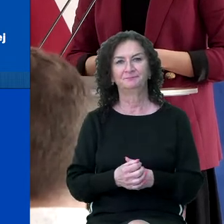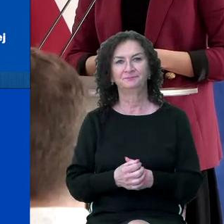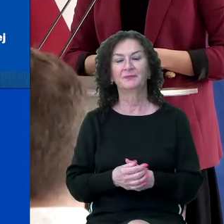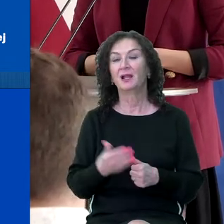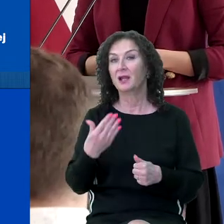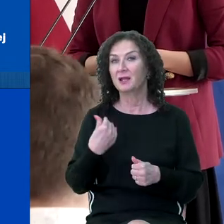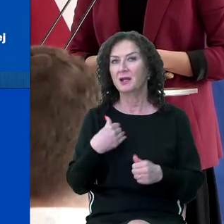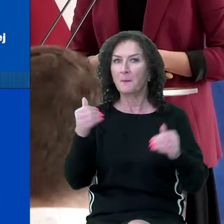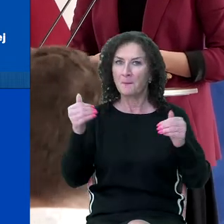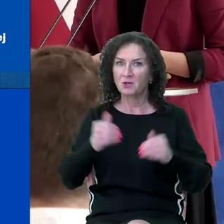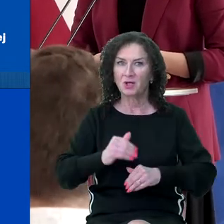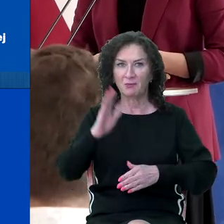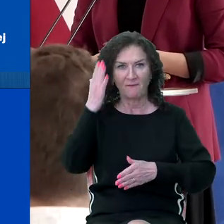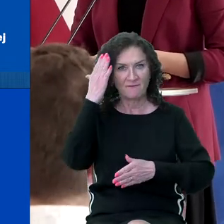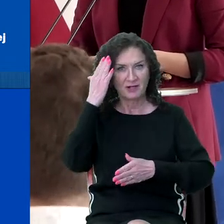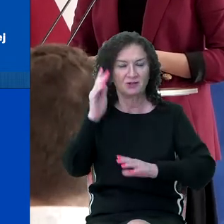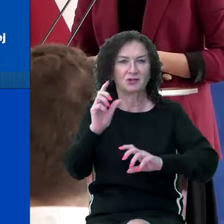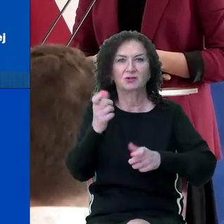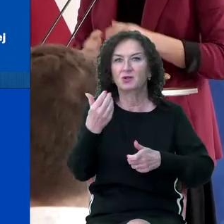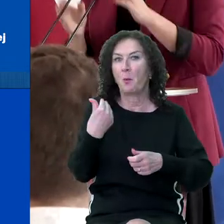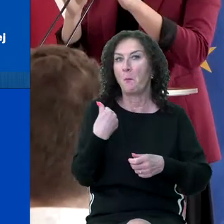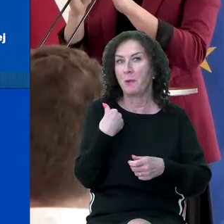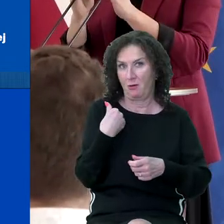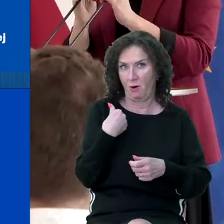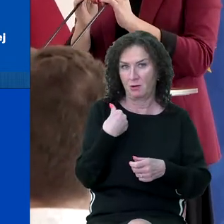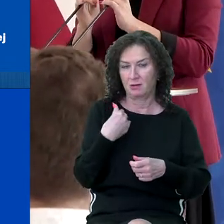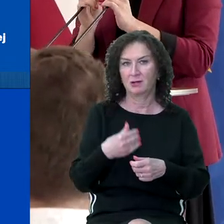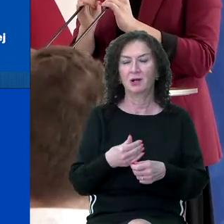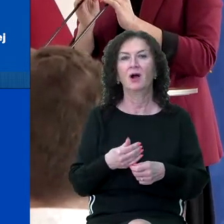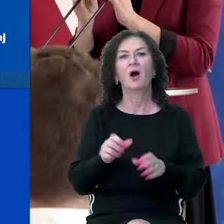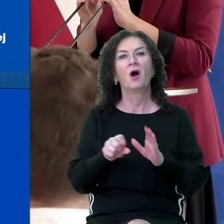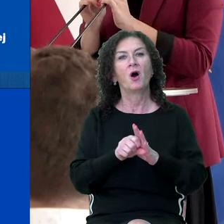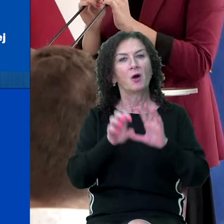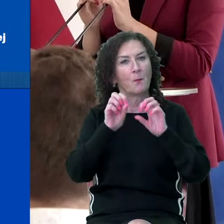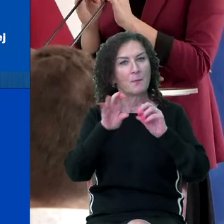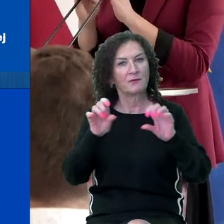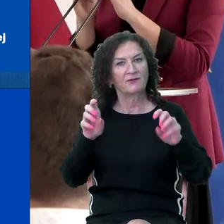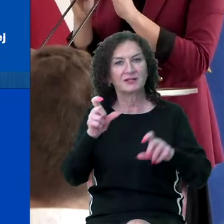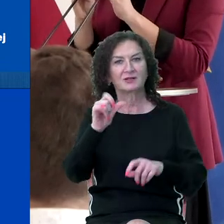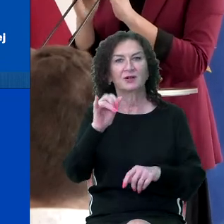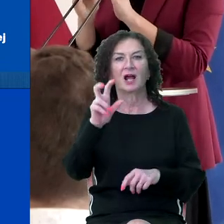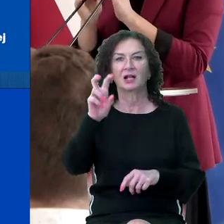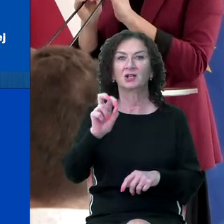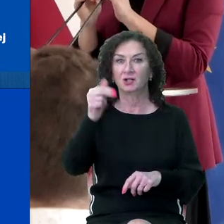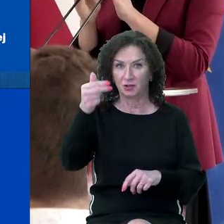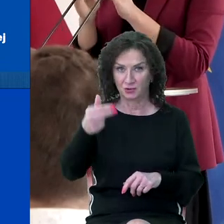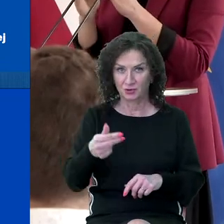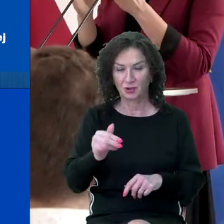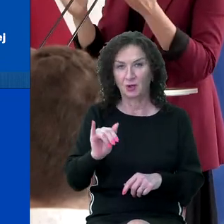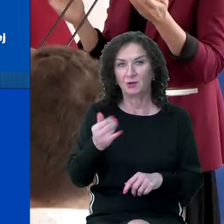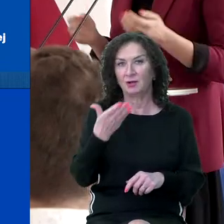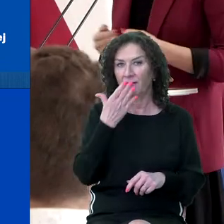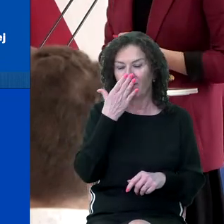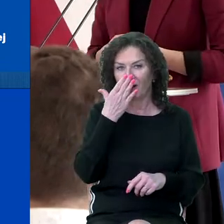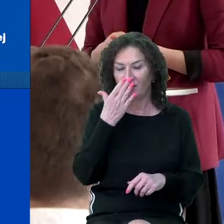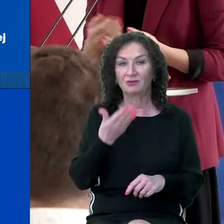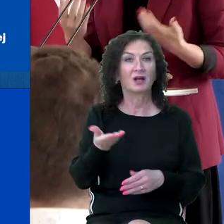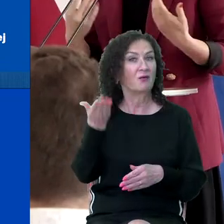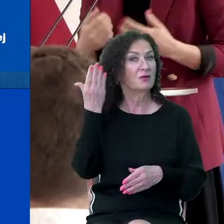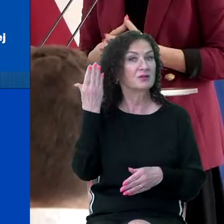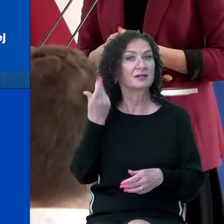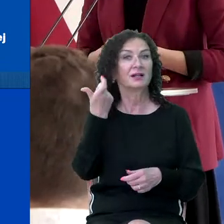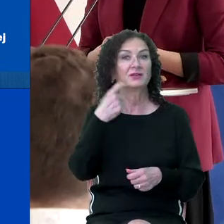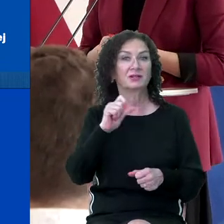Profesora Cichonia. Dziękuję serdecznie. Bardzo wielu ciekawych rzeczy się dowiedziałam, jak to faktycznie wyglądało w ostatnim stuleciu. No i